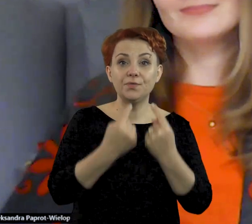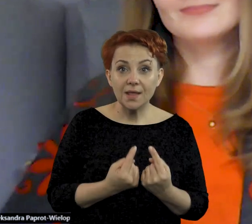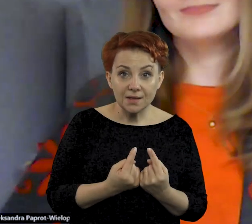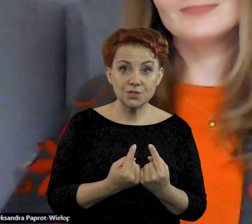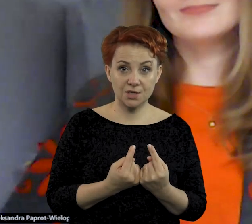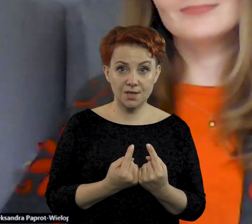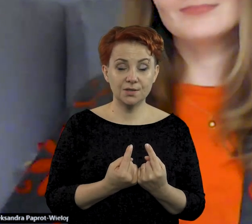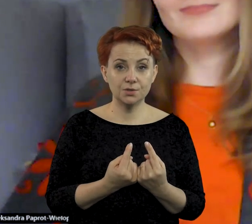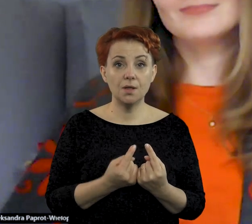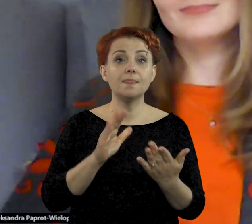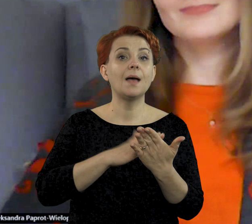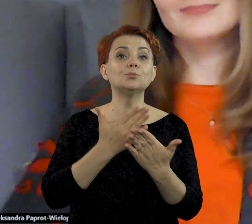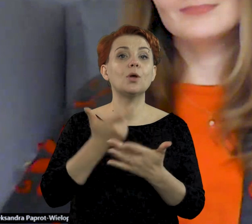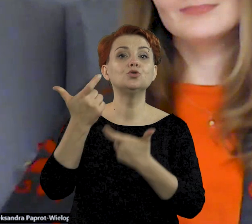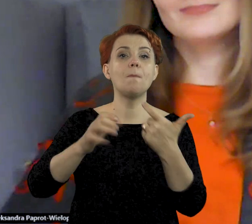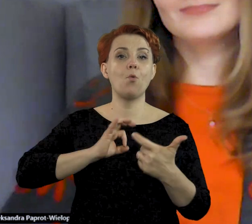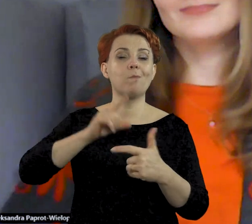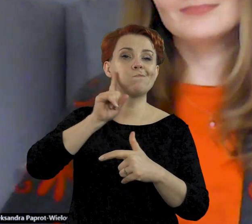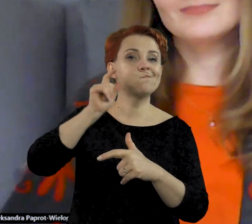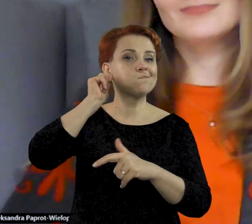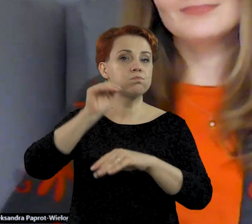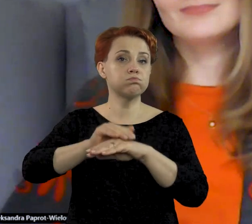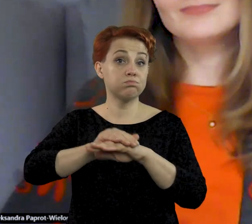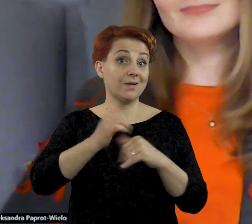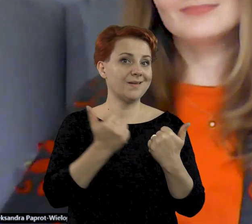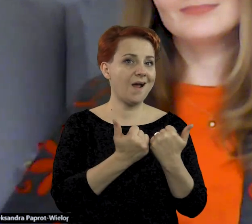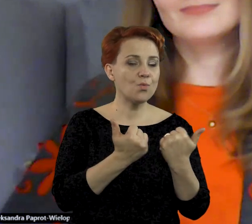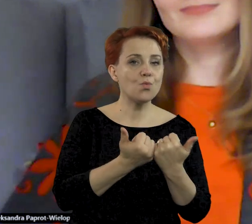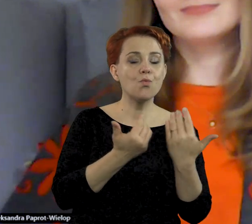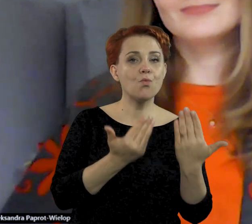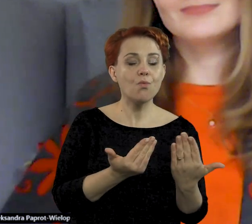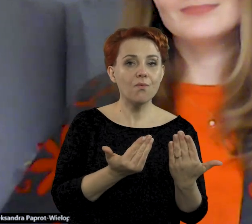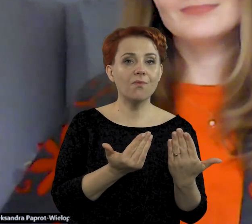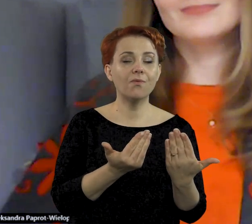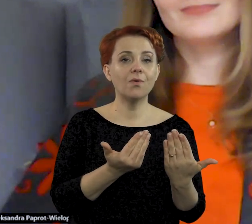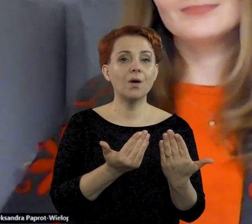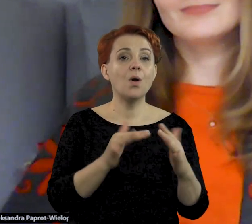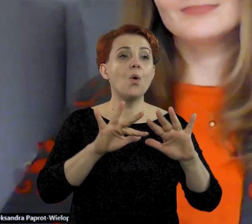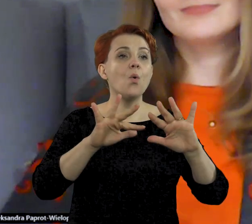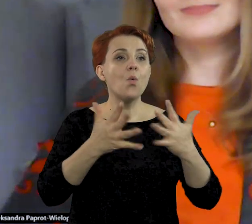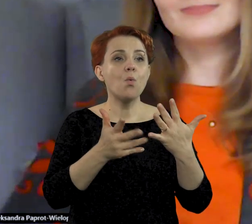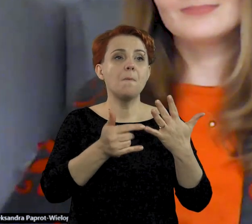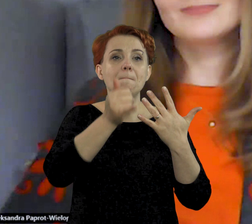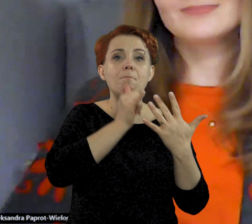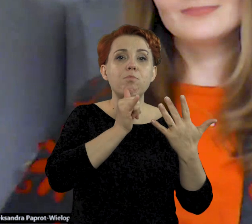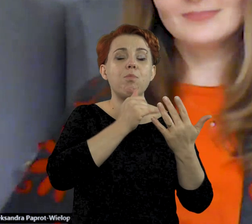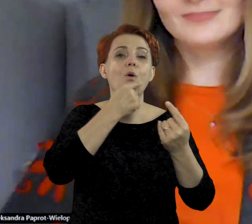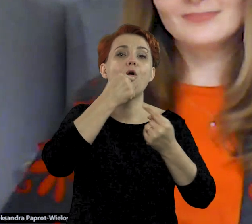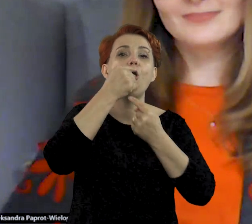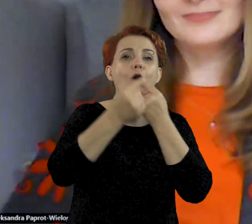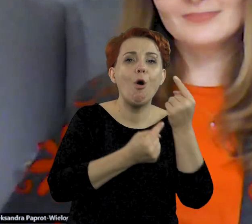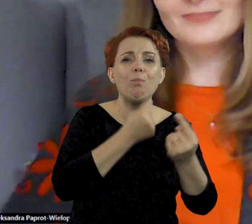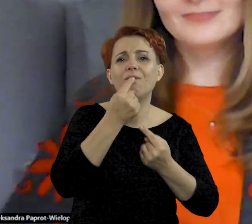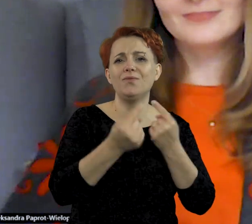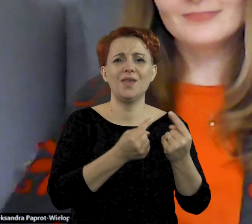robią na przykład moi koledzy i koleżanki z Krakowa, czyli próba opowiedzenia o